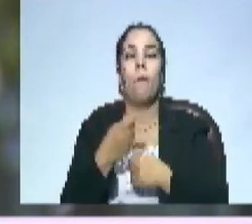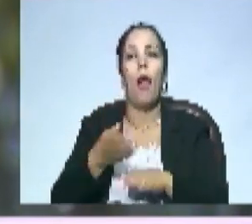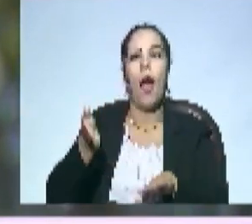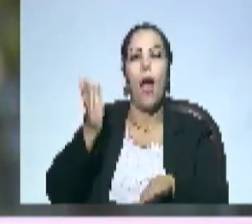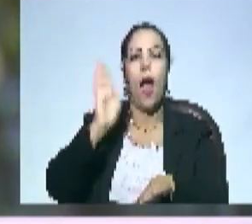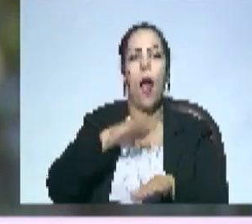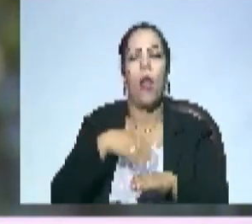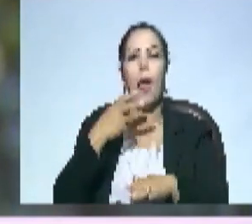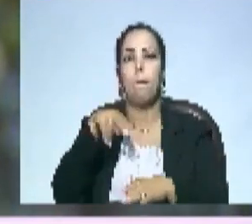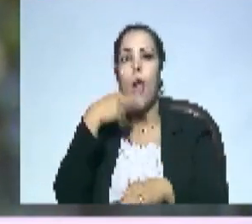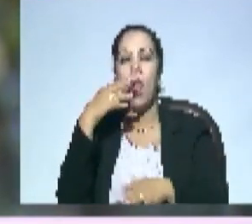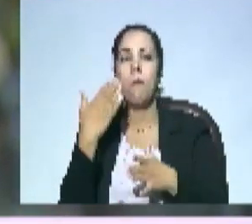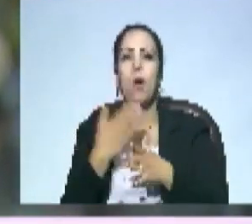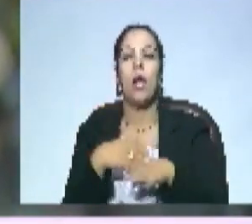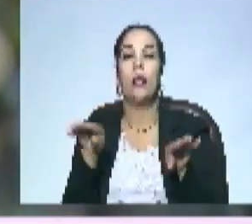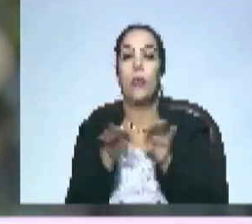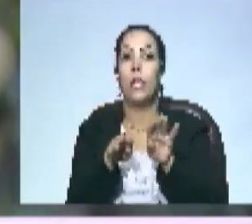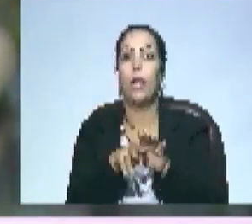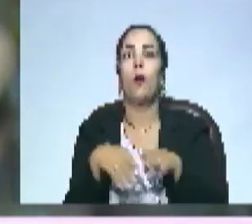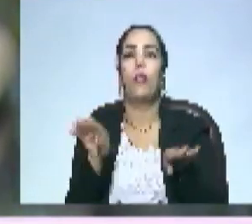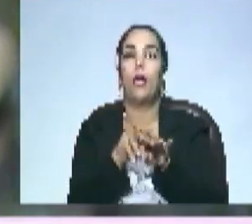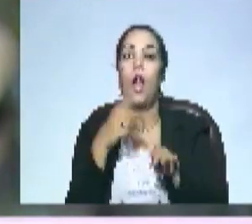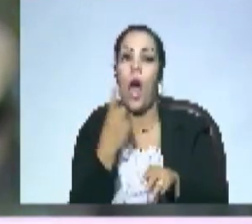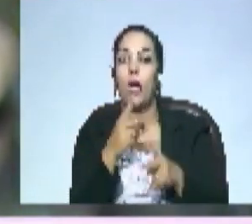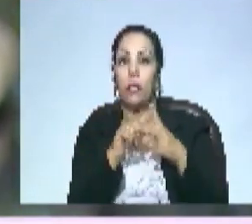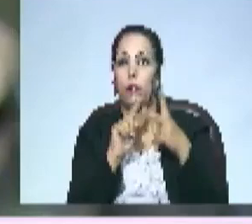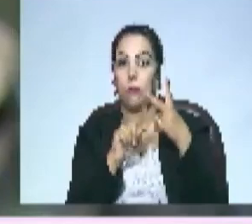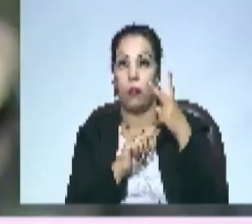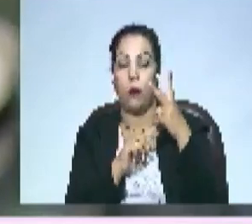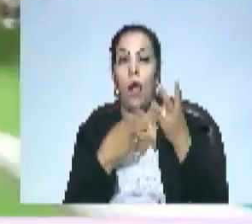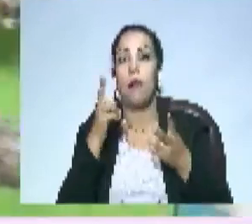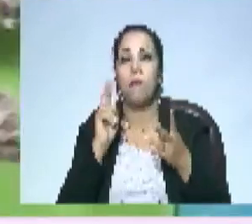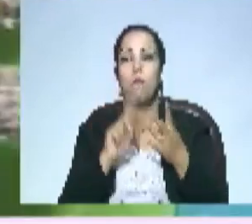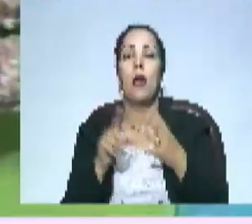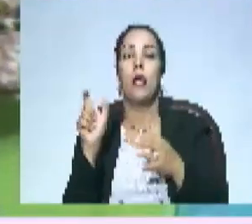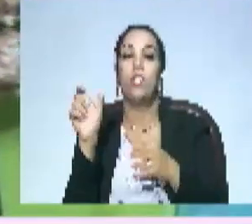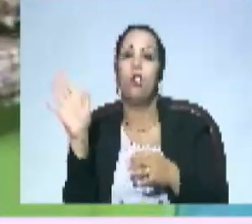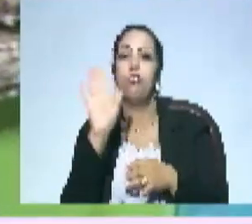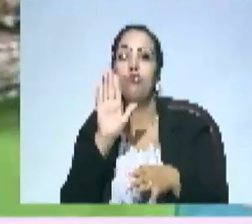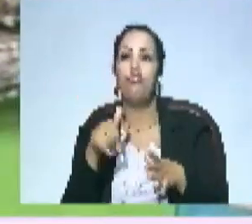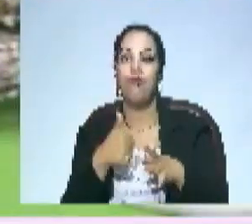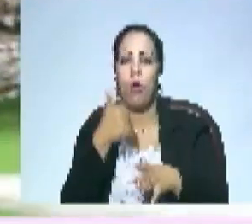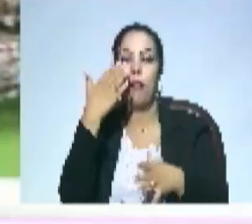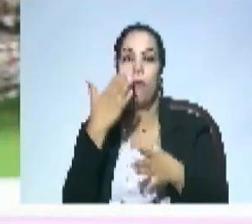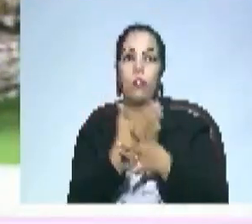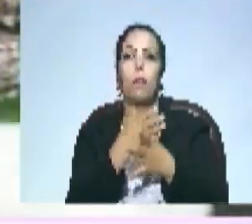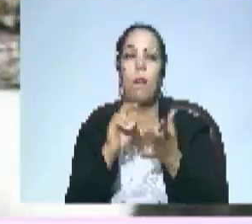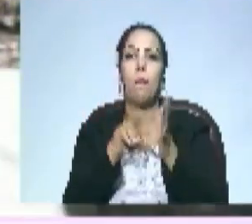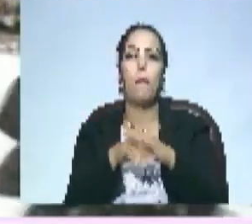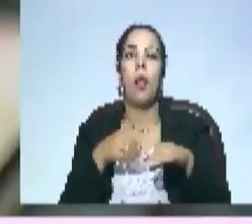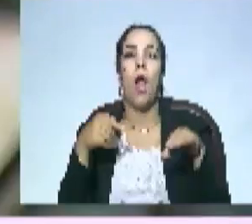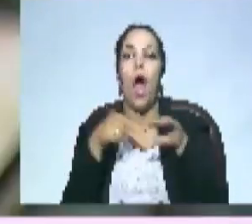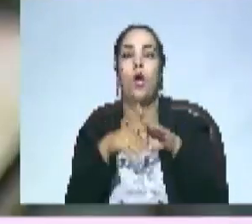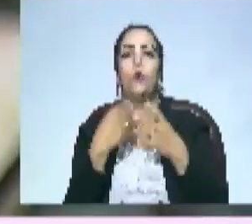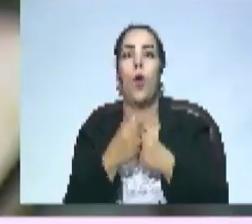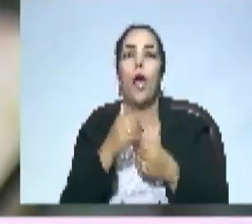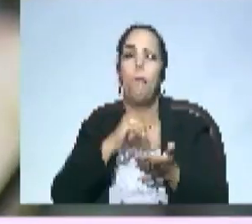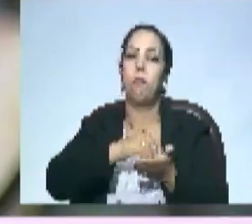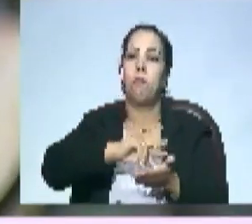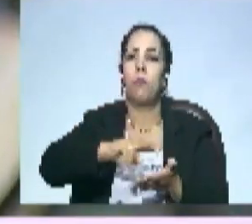هي بدقيق السميد والنشا والدقيق العادي اللي هي بنعملها قشطه لحشو الحلويات يعني